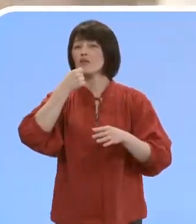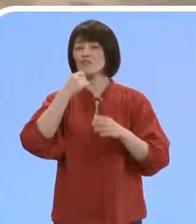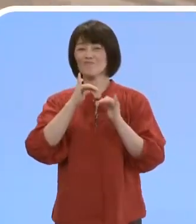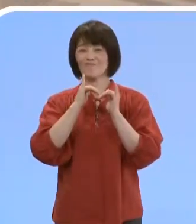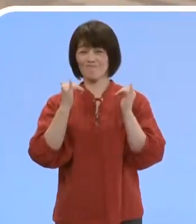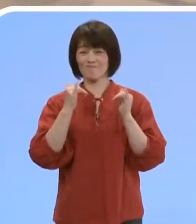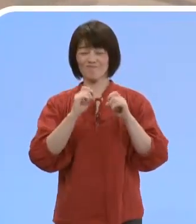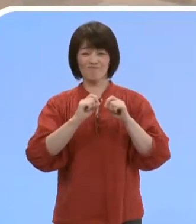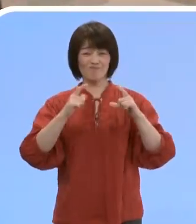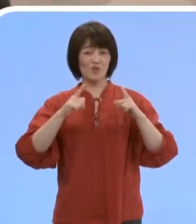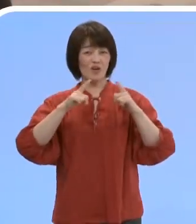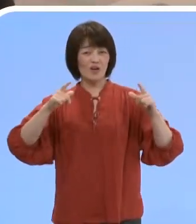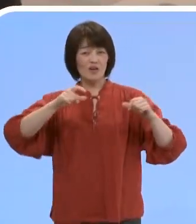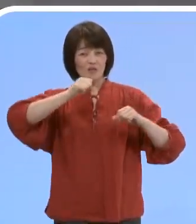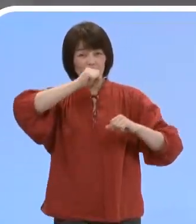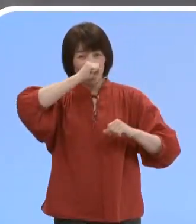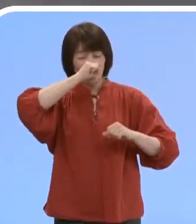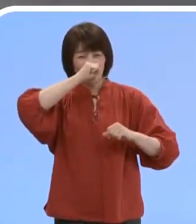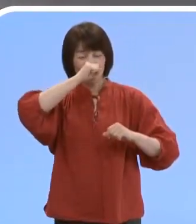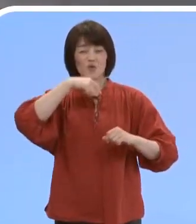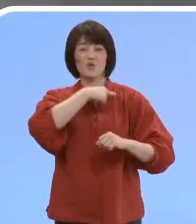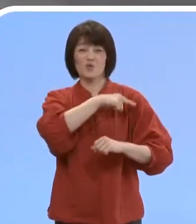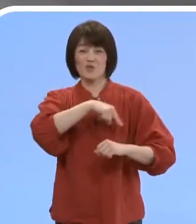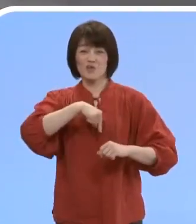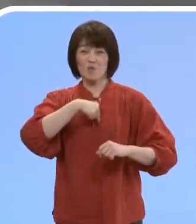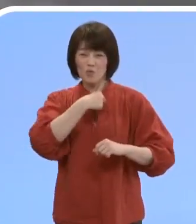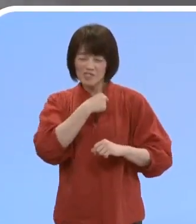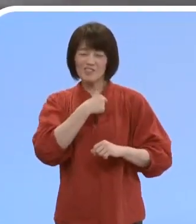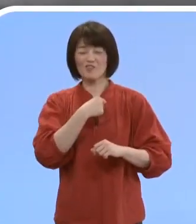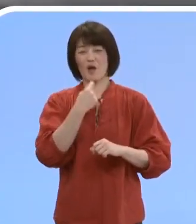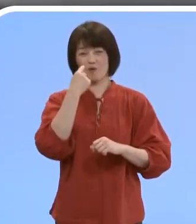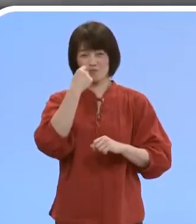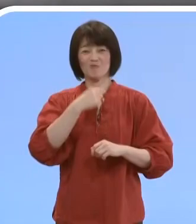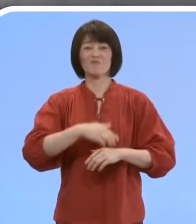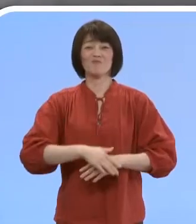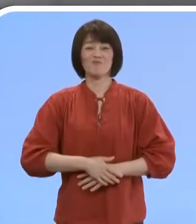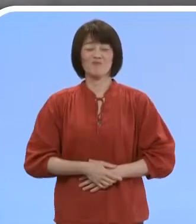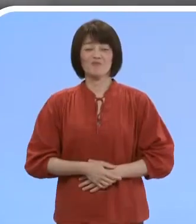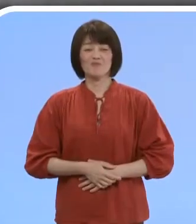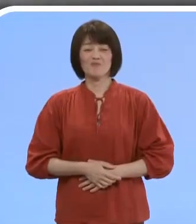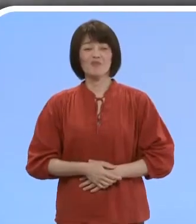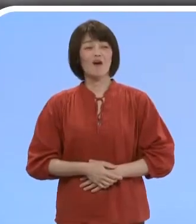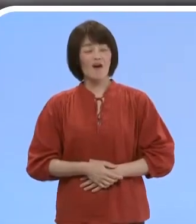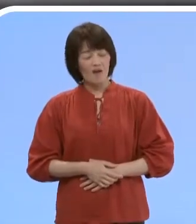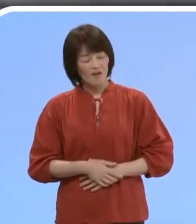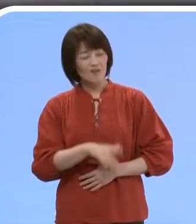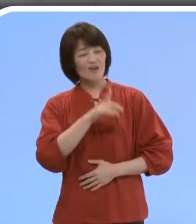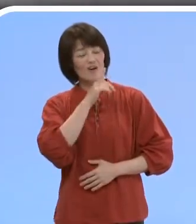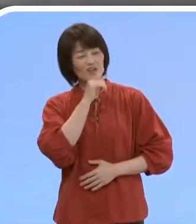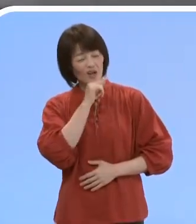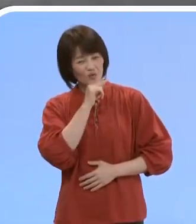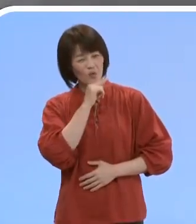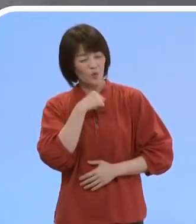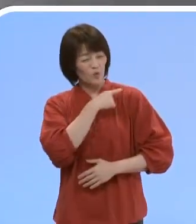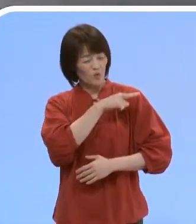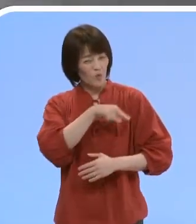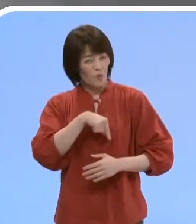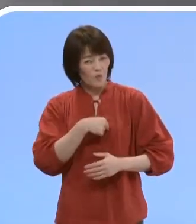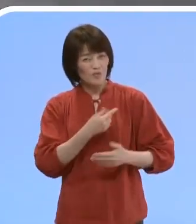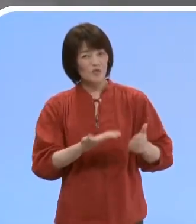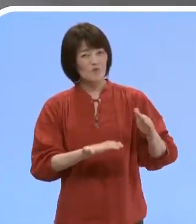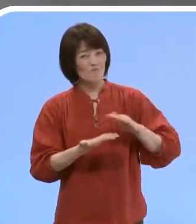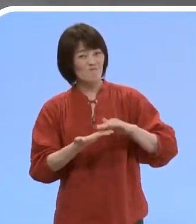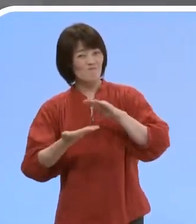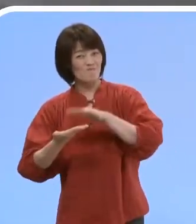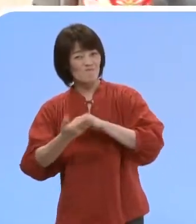どん出てきたらいいなと、そういう気持ちでこう思ってるんです。 なるほど、その思いをバトンをつないでいく